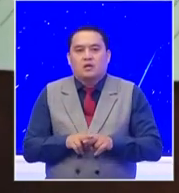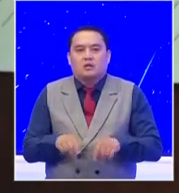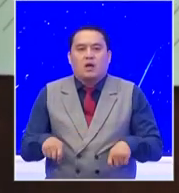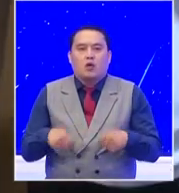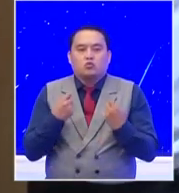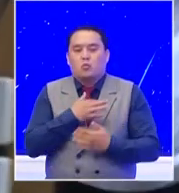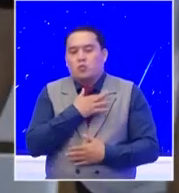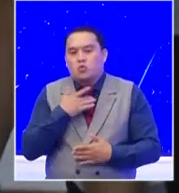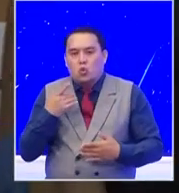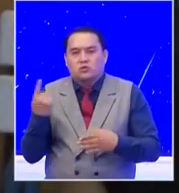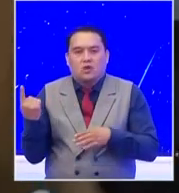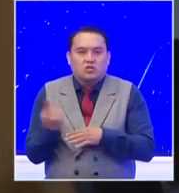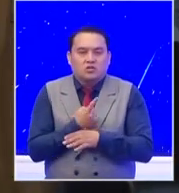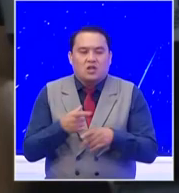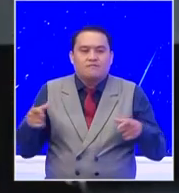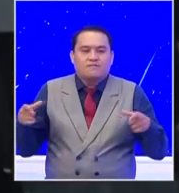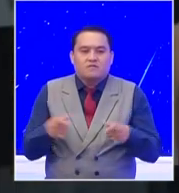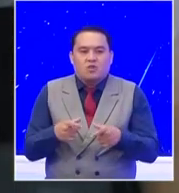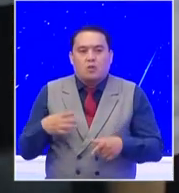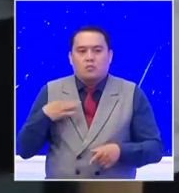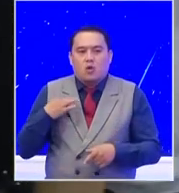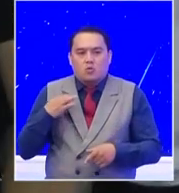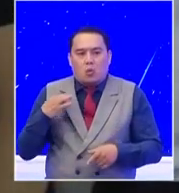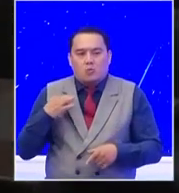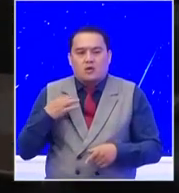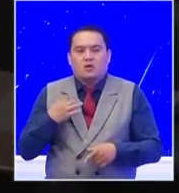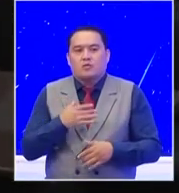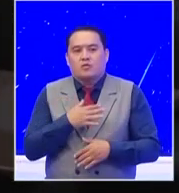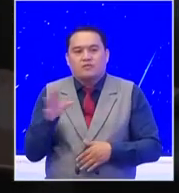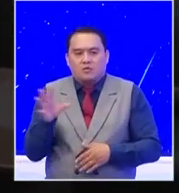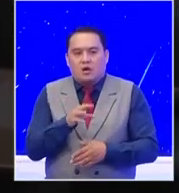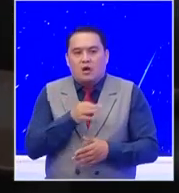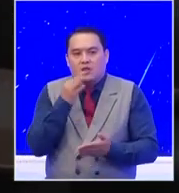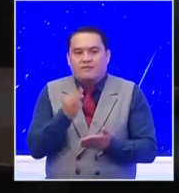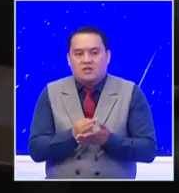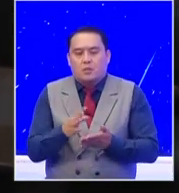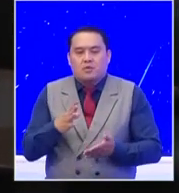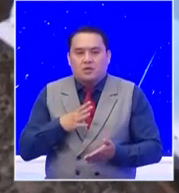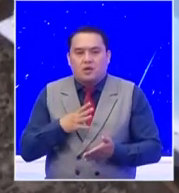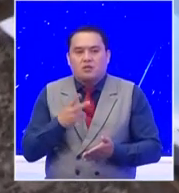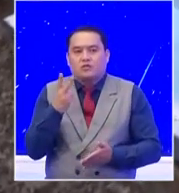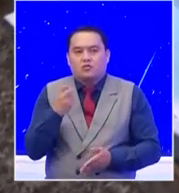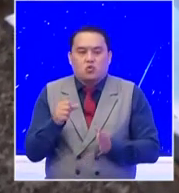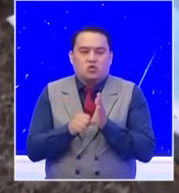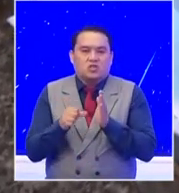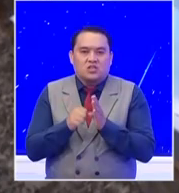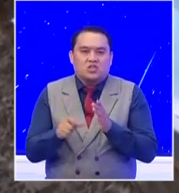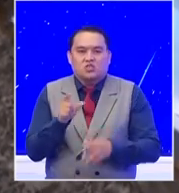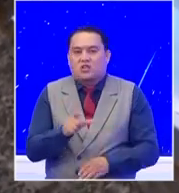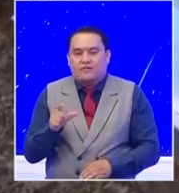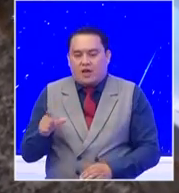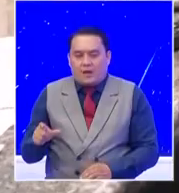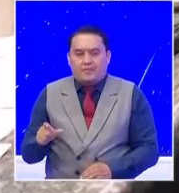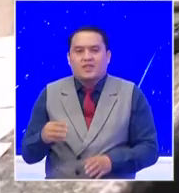Капшигае немало. С начала карантина за несоблюдение введенных мер к административной ответственности привлечено более 260 человек.